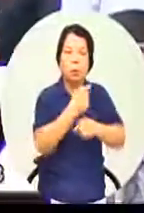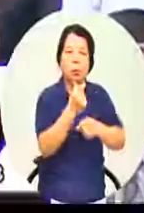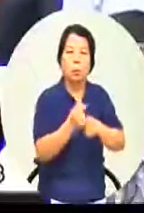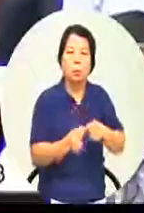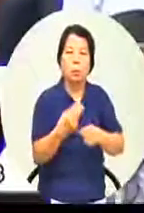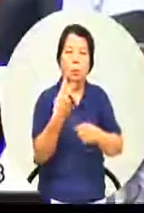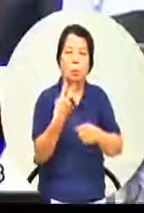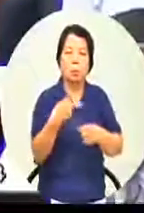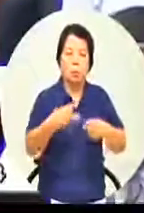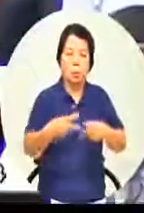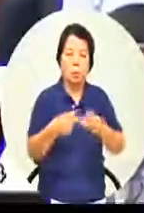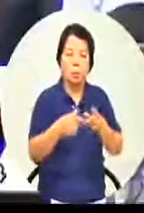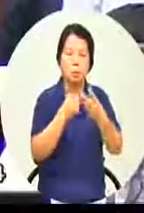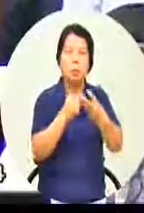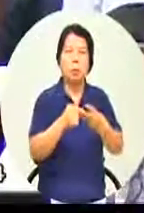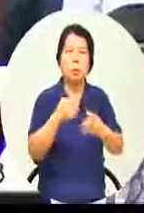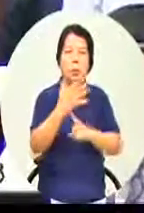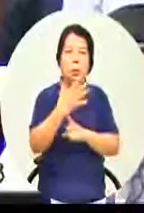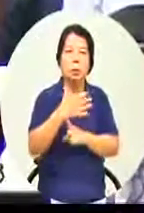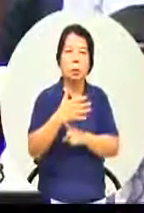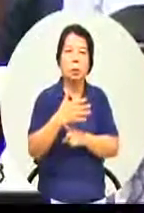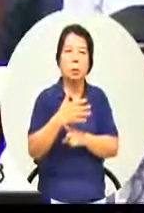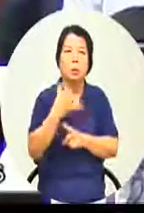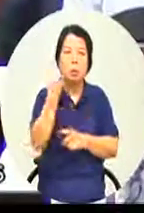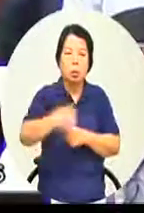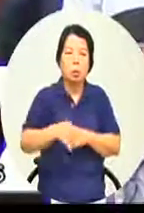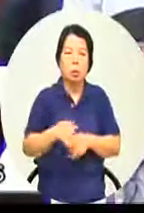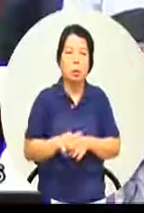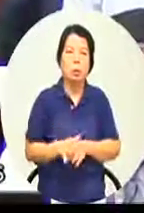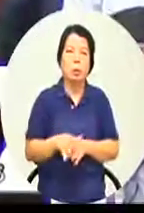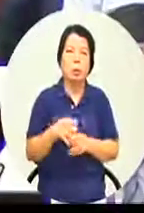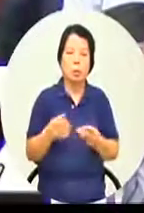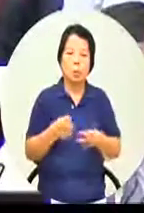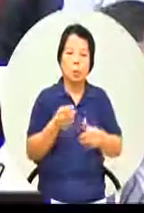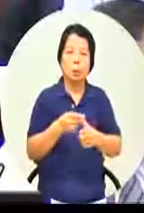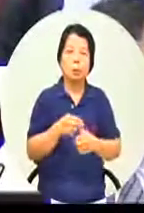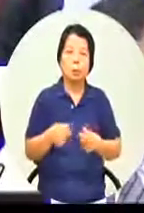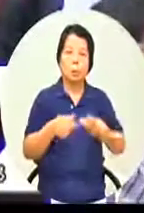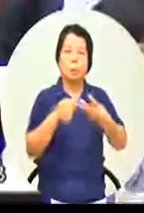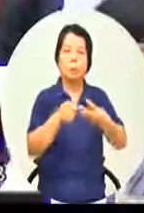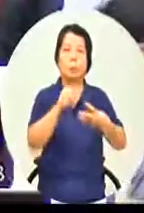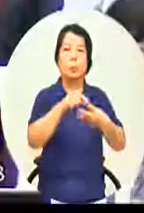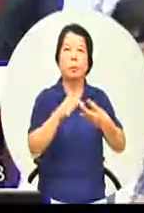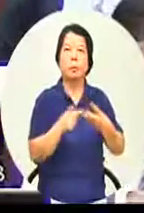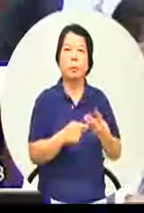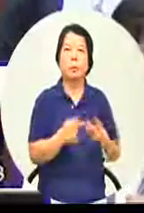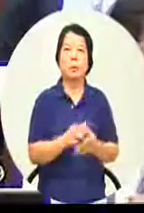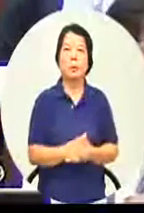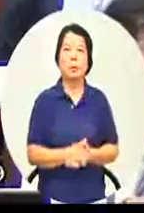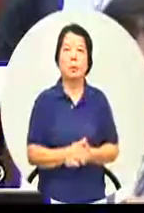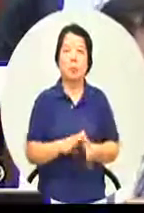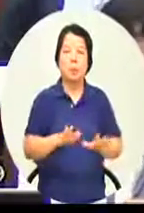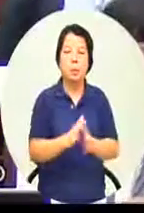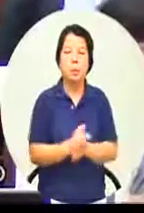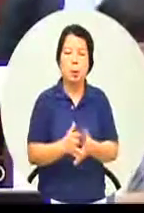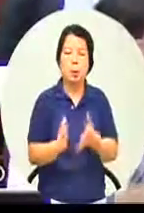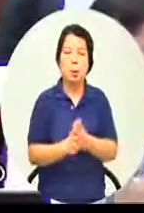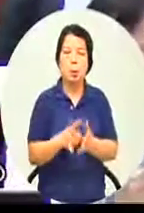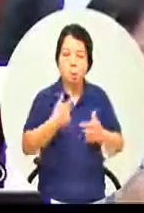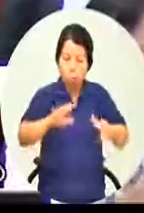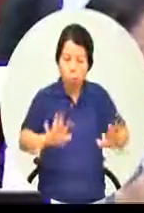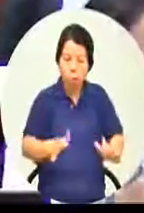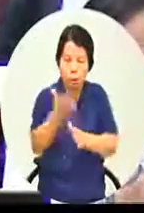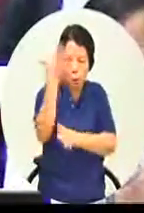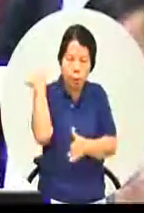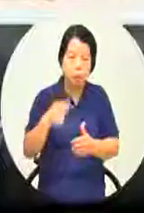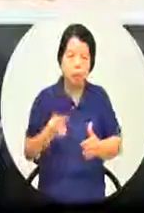那第三名是旗津风景区。 旗津第三名哈，那我记得旗津曾经那个名列第一名过。